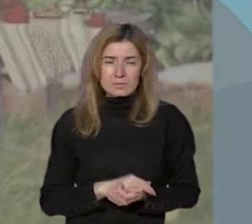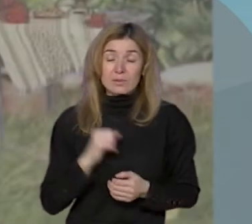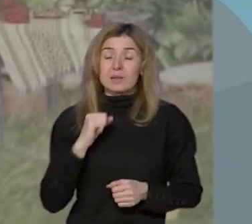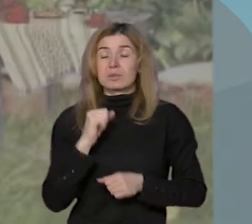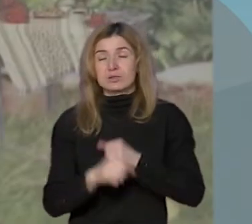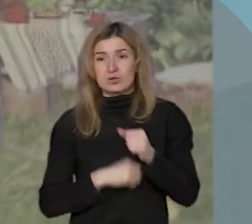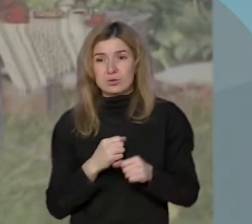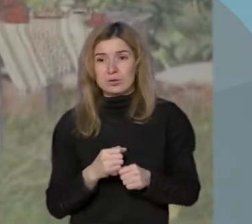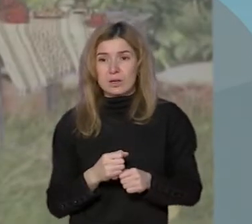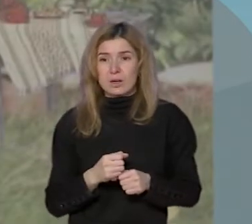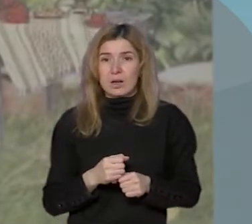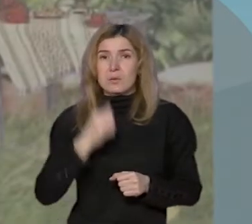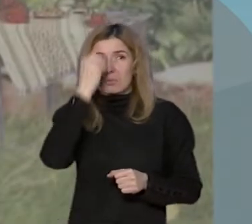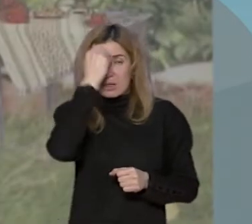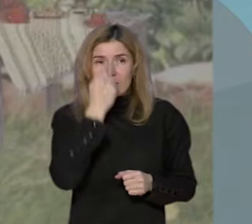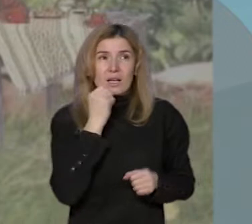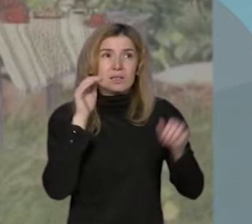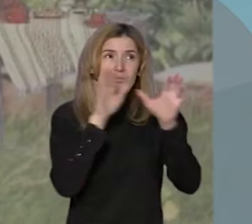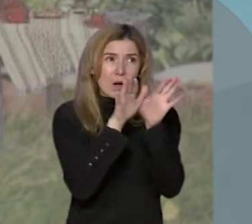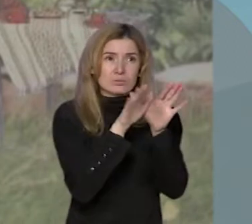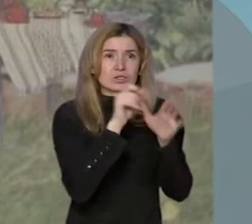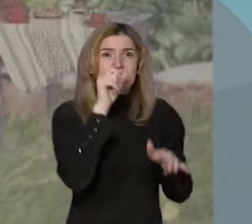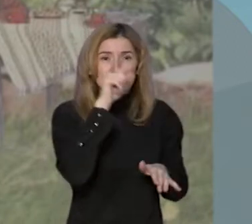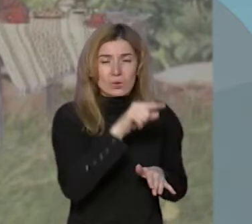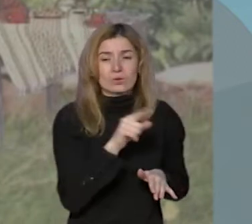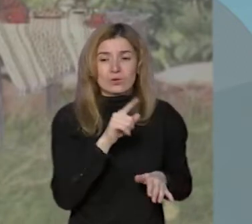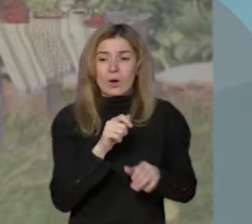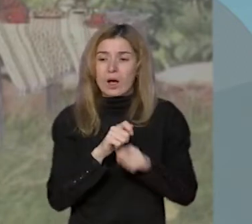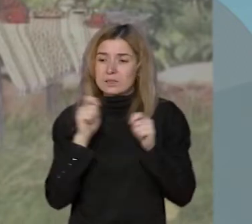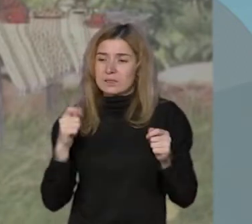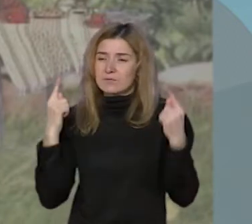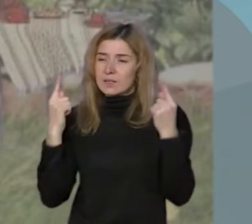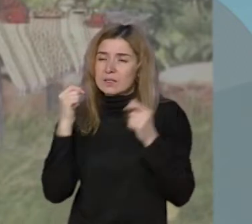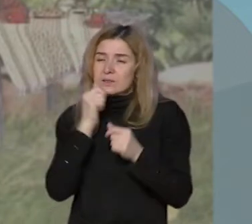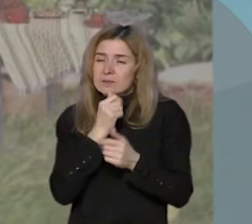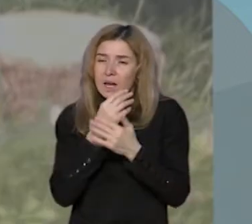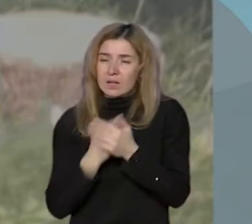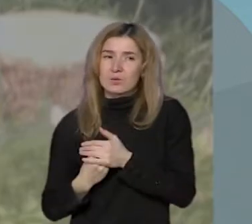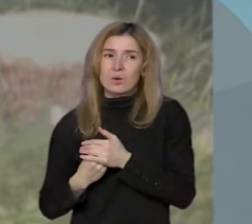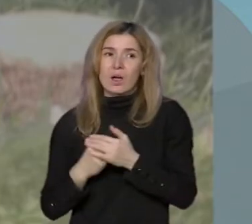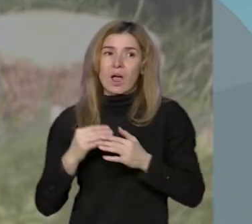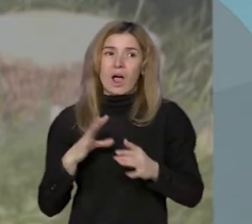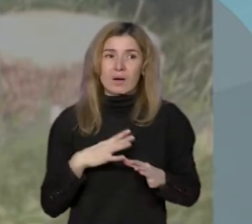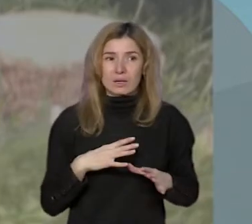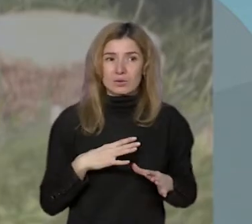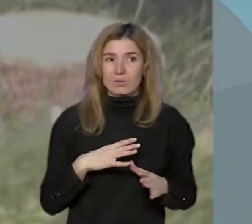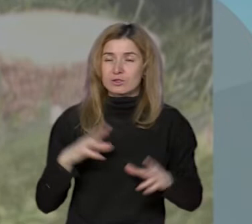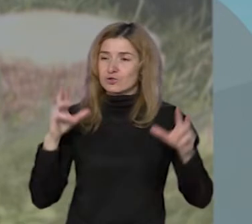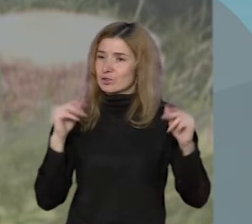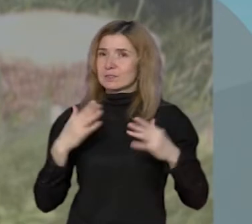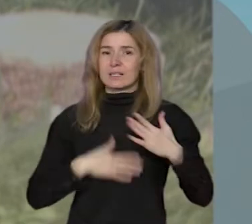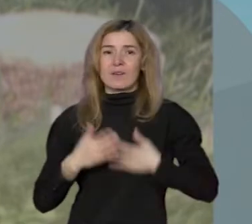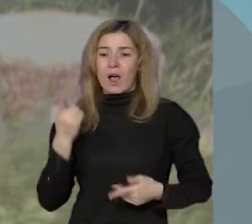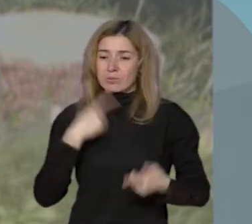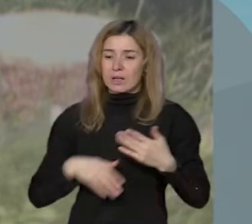И Мишутка поблагодарил бабочек за то, что они открыли ему великую тайну дружбы. а потом счастливо